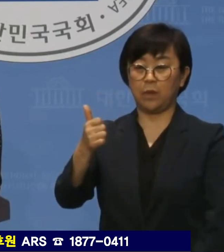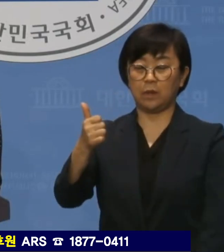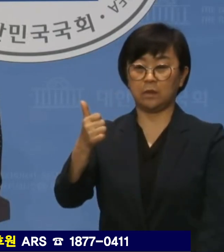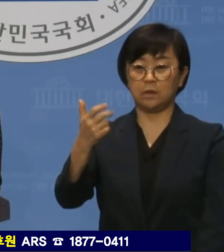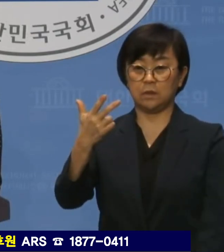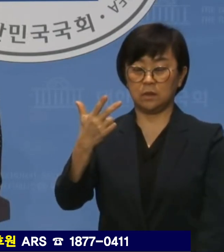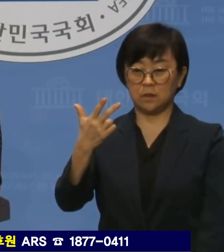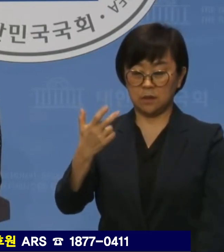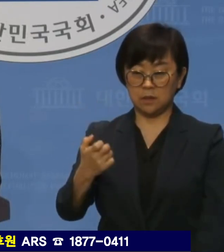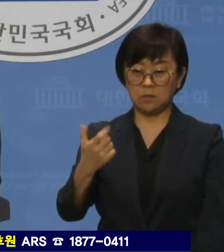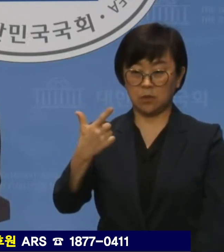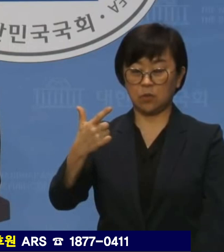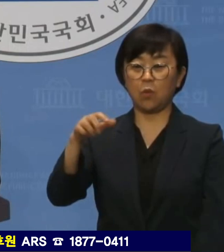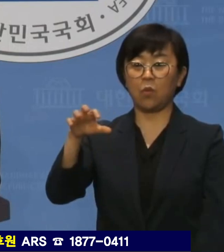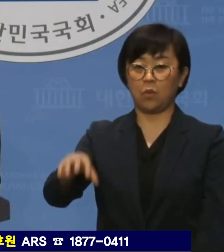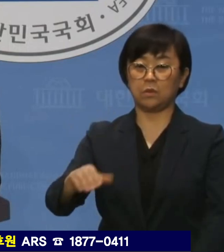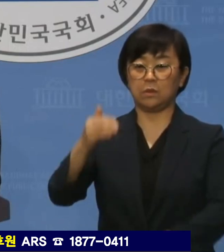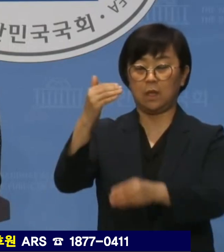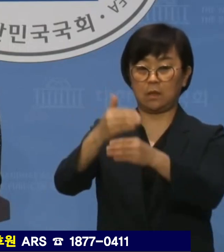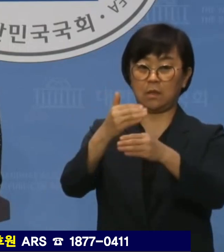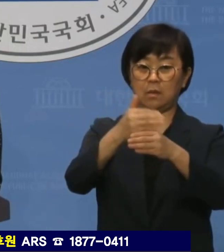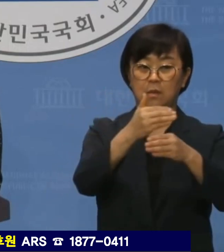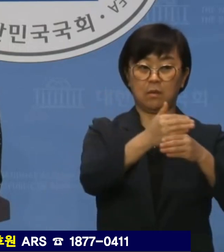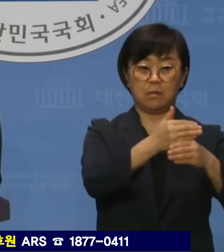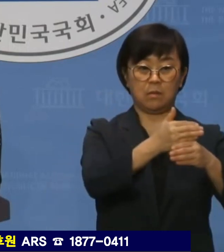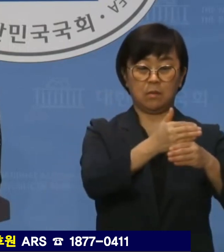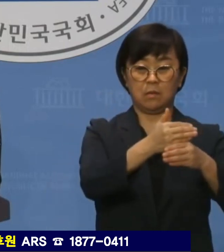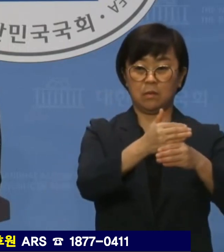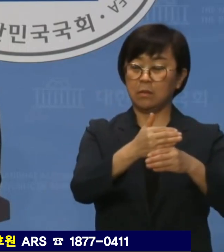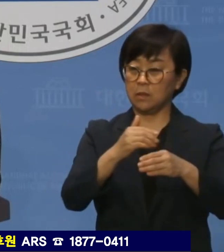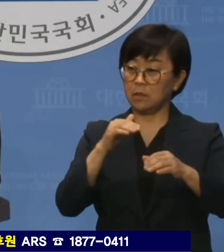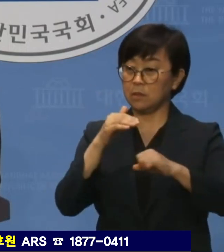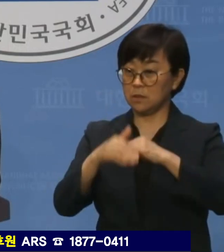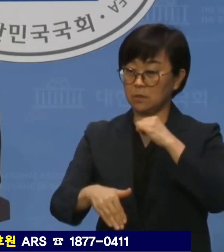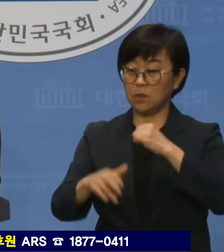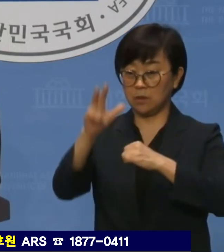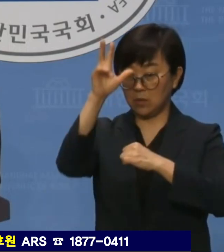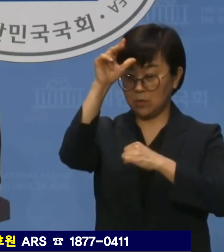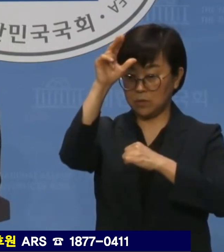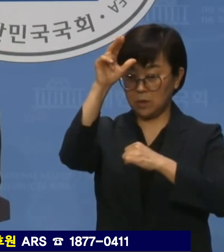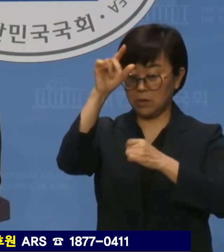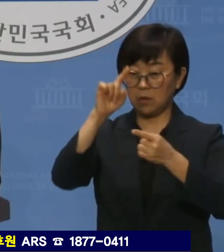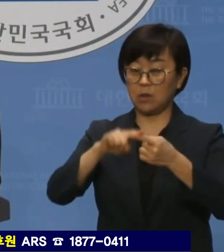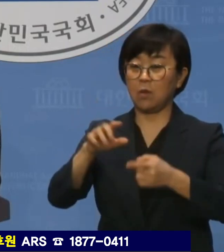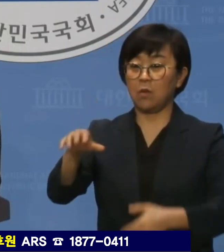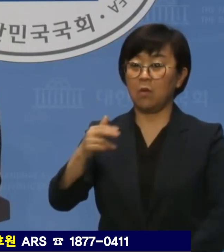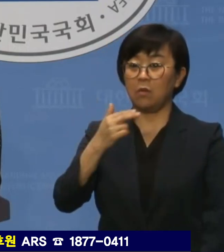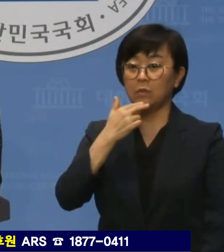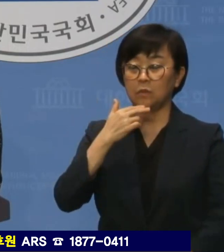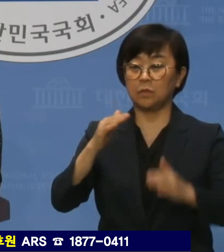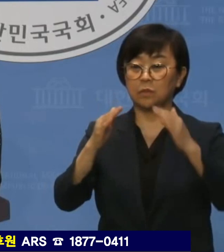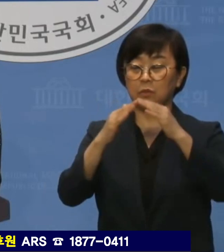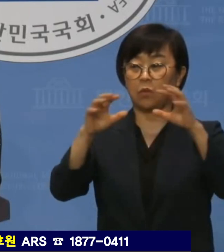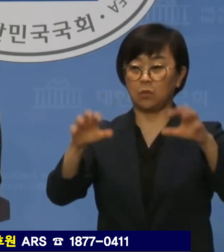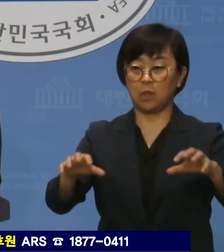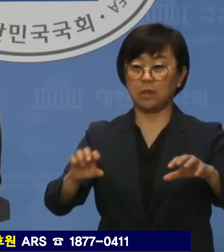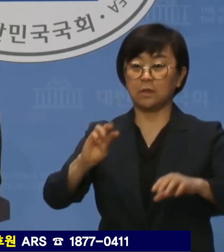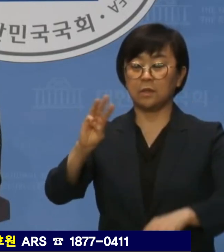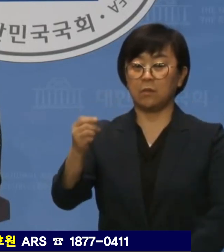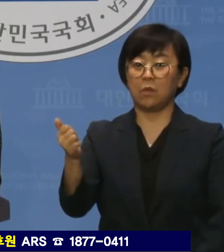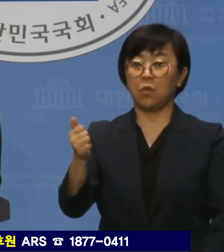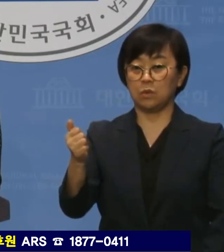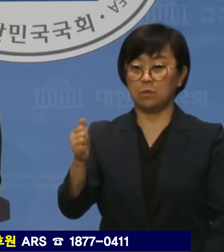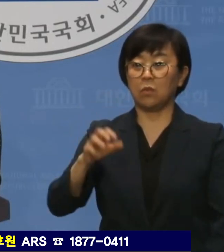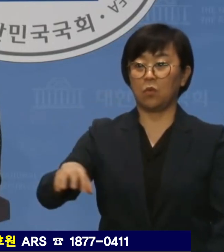치안센터 576곳의 문을 닫겠다고 합니다. 그렇게 되면 경찰 관서 없는 동네가